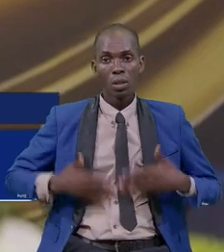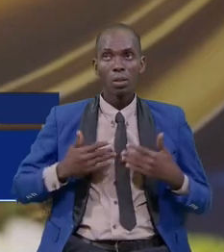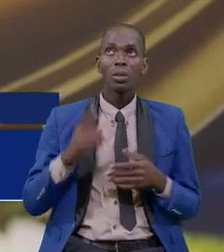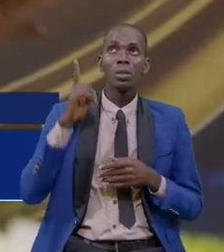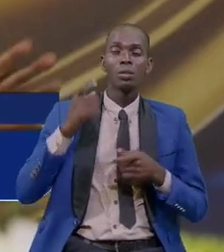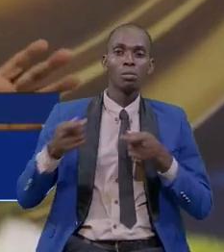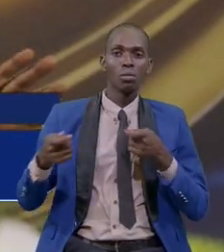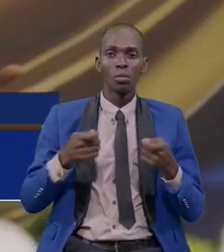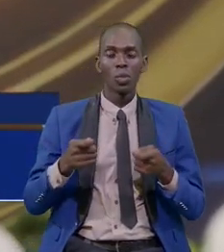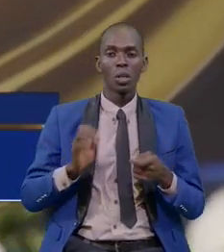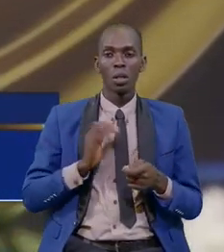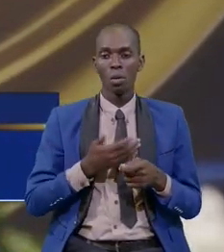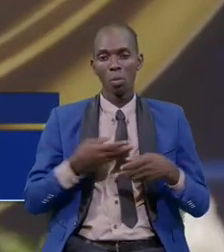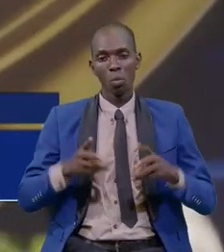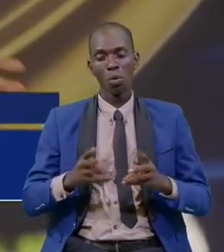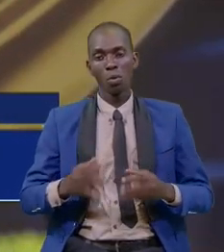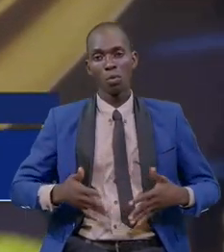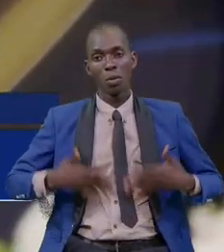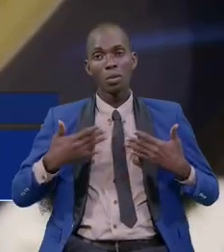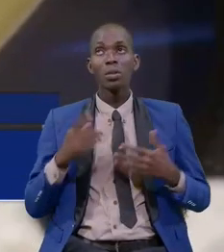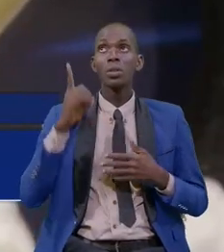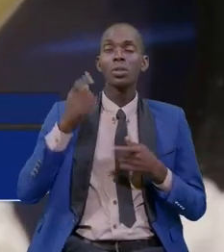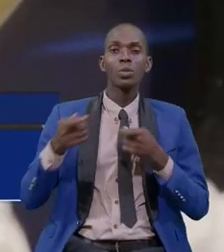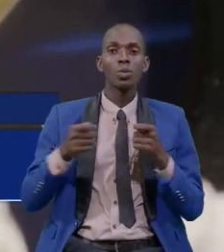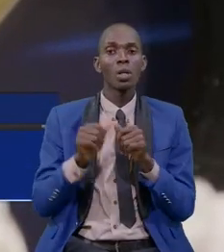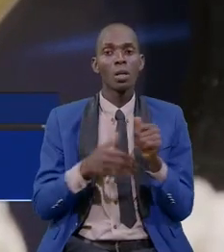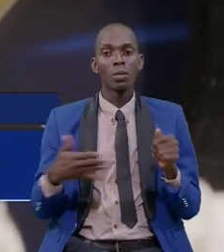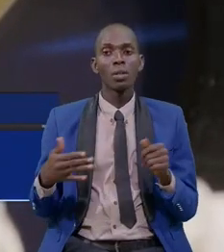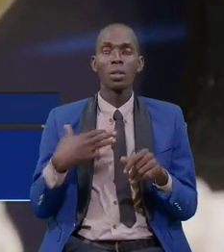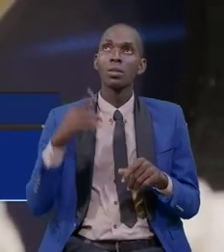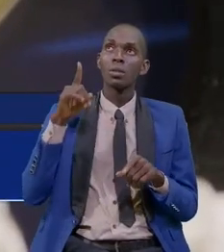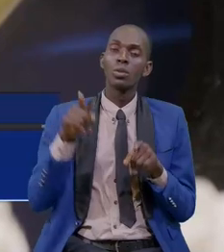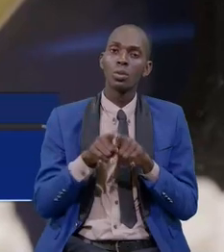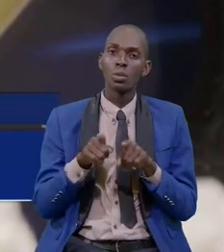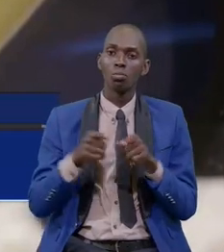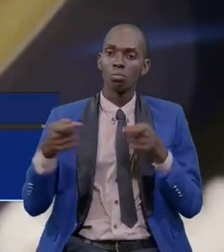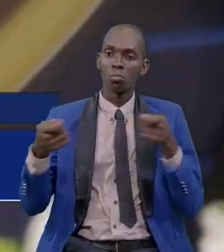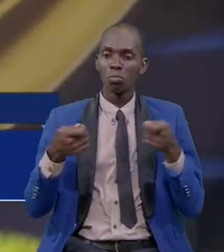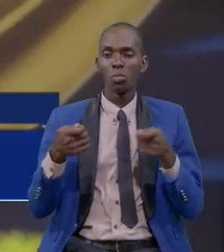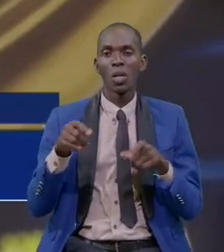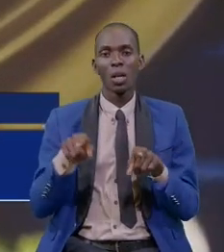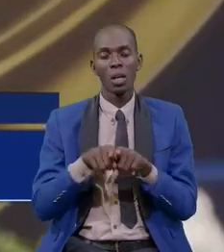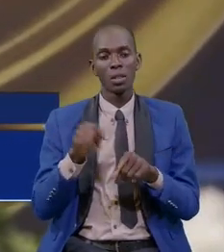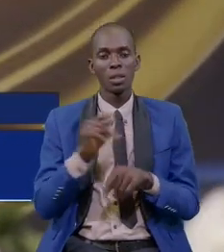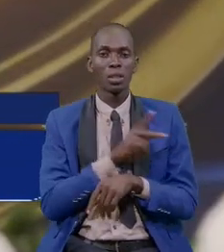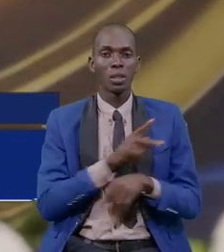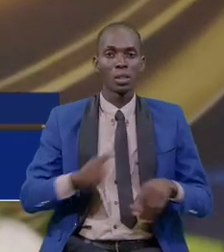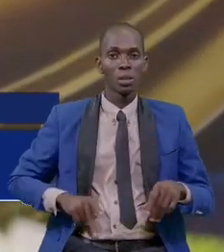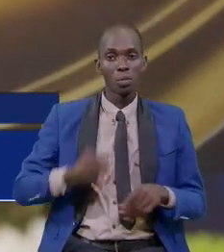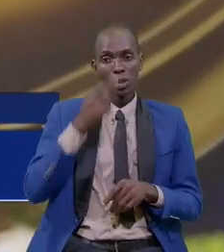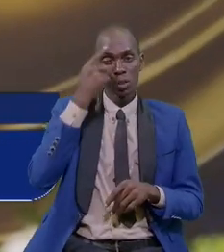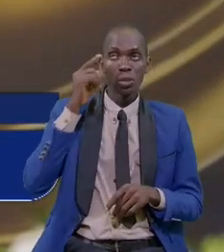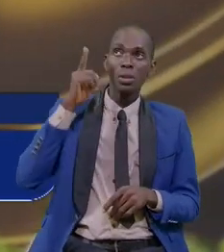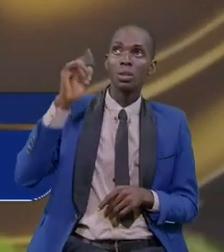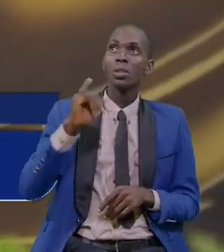notre disposition. Il règne tout. Il règne dans tout. Et il règle tout dans nos vies. Parce qu'il est le roi des